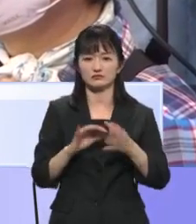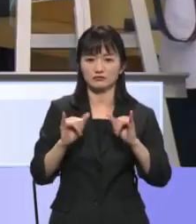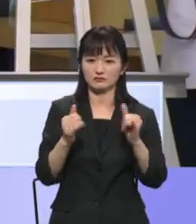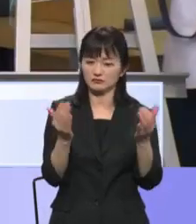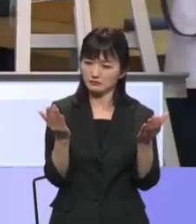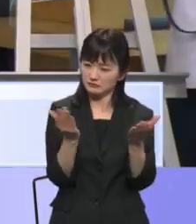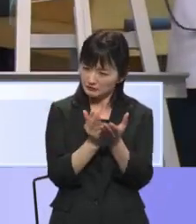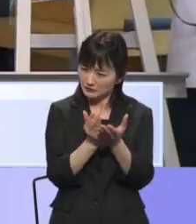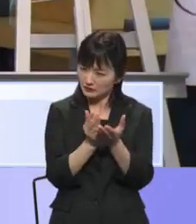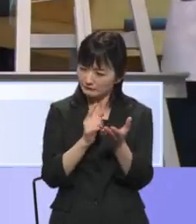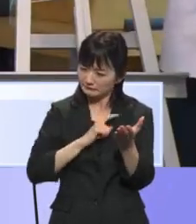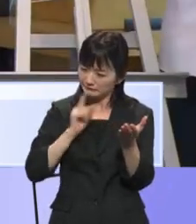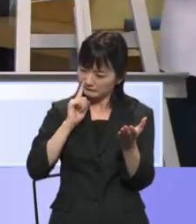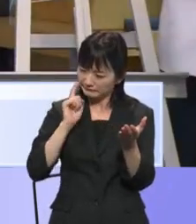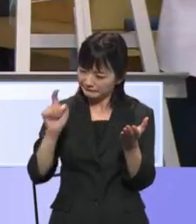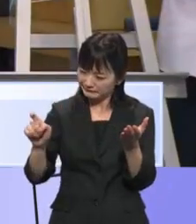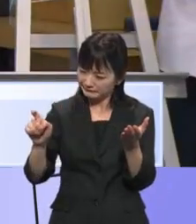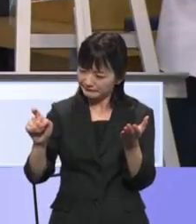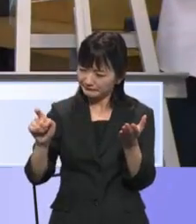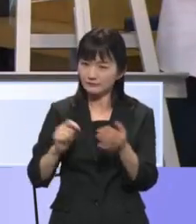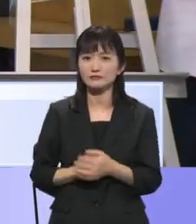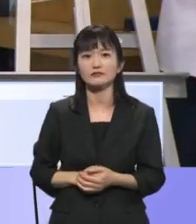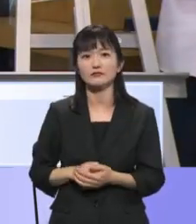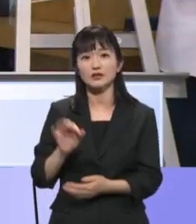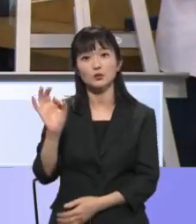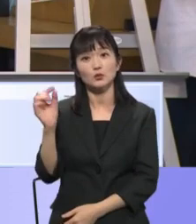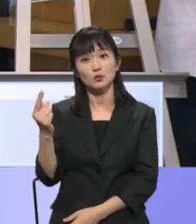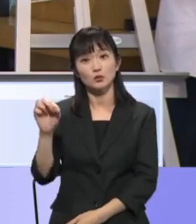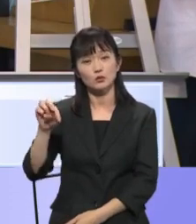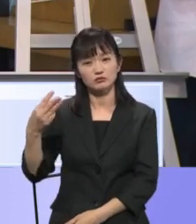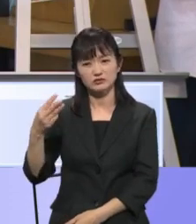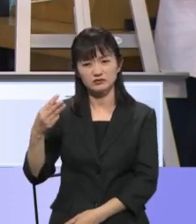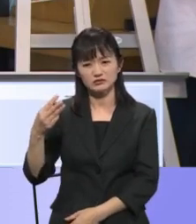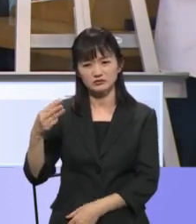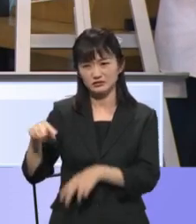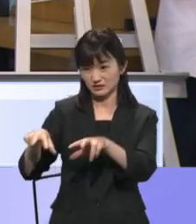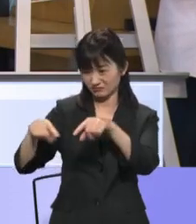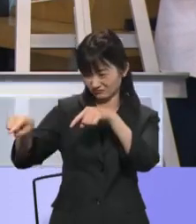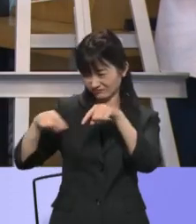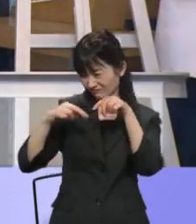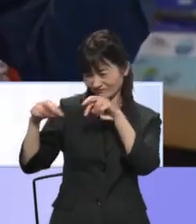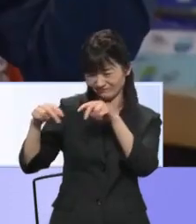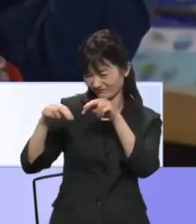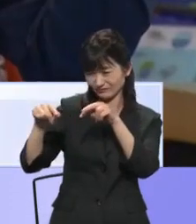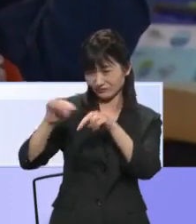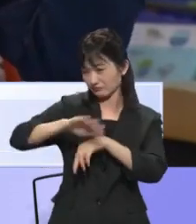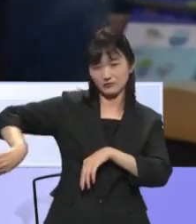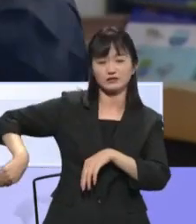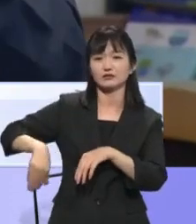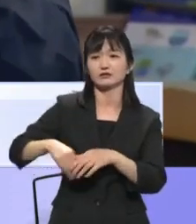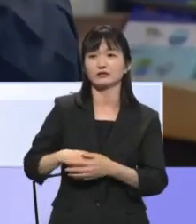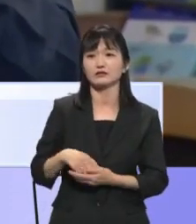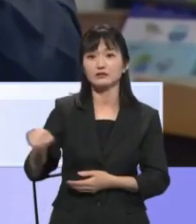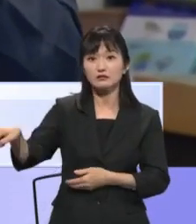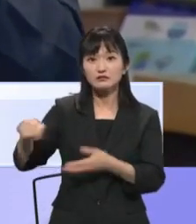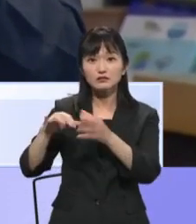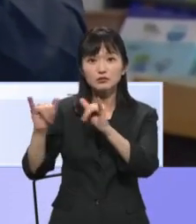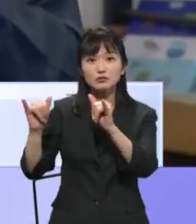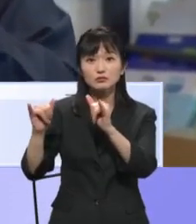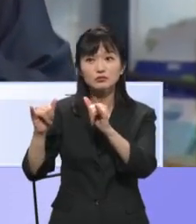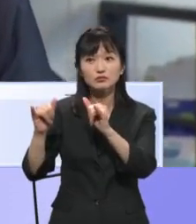의혹에 대해서 오물을 치우고 그러면 국민이 의구심을 갖고 있는 것에 대해서 오물이라고 표현한다면 그건 국민을